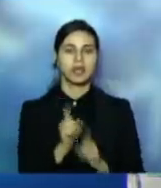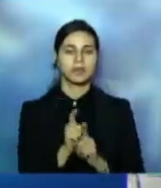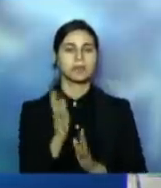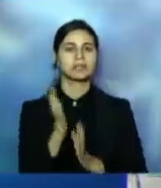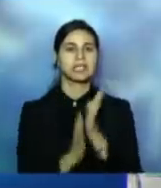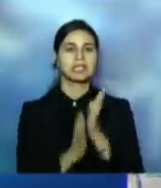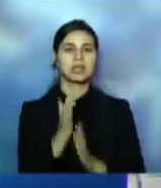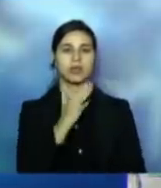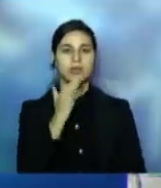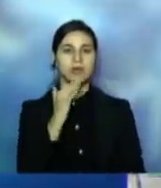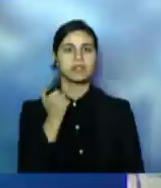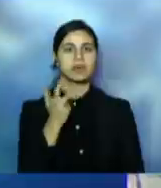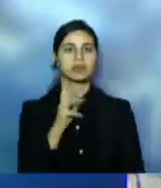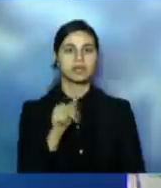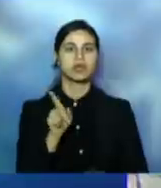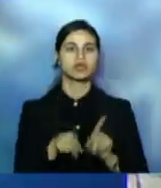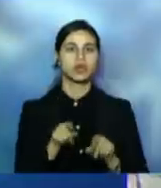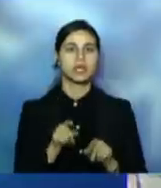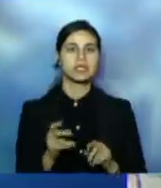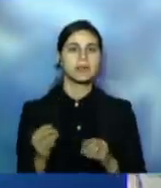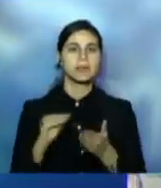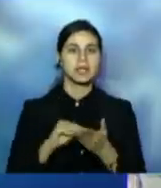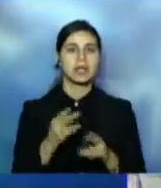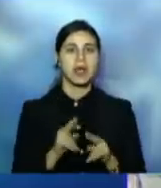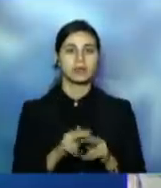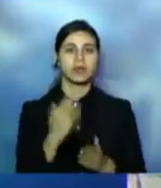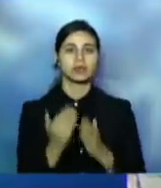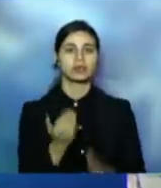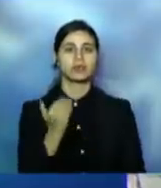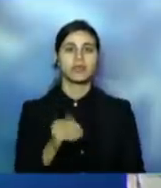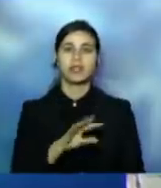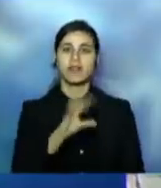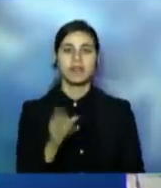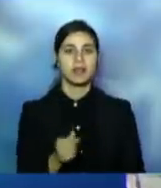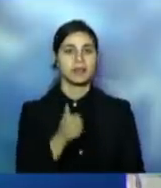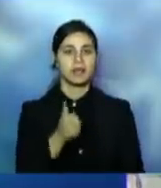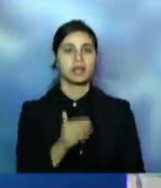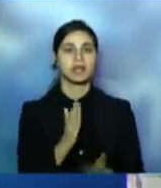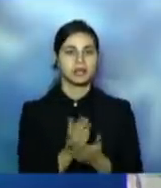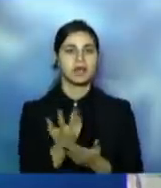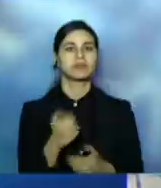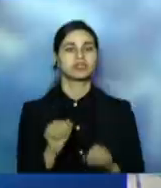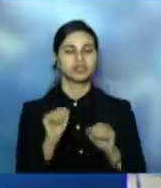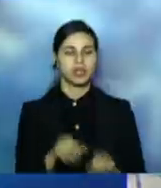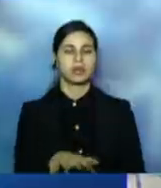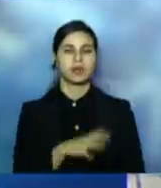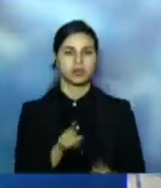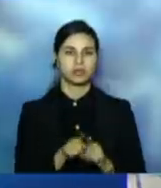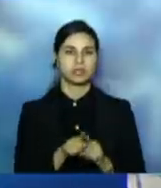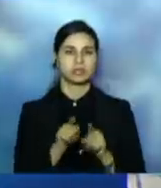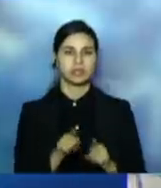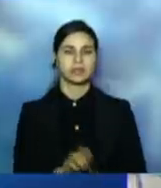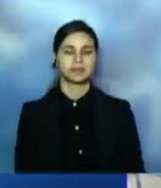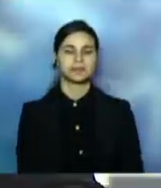მცენარეული ბოჭკო დიდი რაოდენობით და კიდევ ზოგიერთი მინერალი, ამიტომ თუ თქვენ ყველაფერი წესრიგში შეგეთ, რა თქმა უნდა შეიძლება იყოს ეს ისე. მარი,